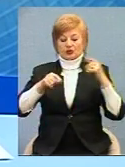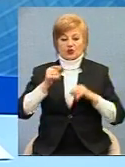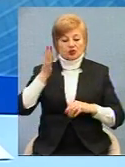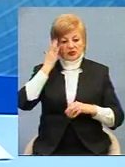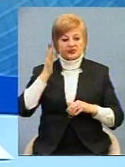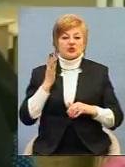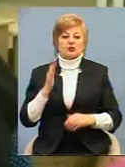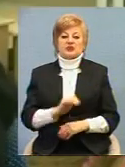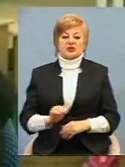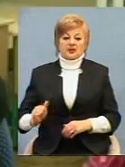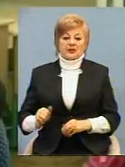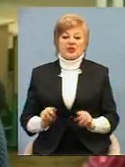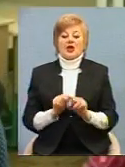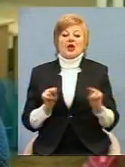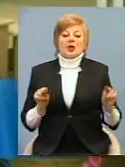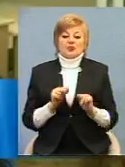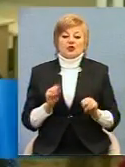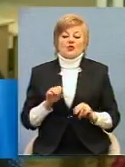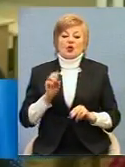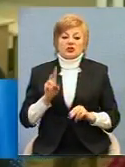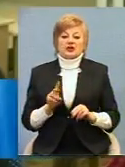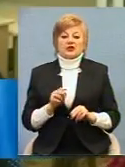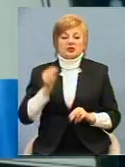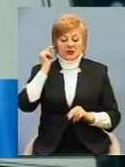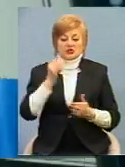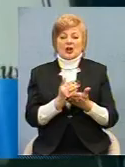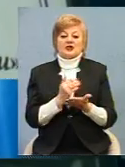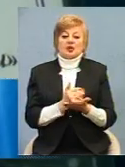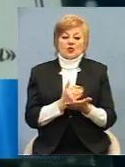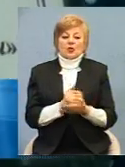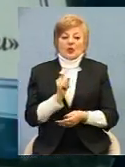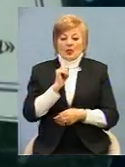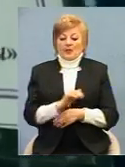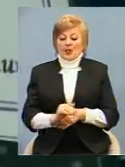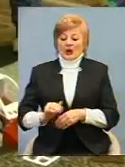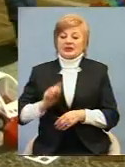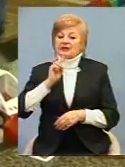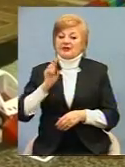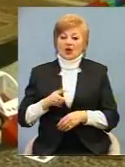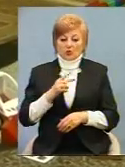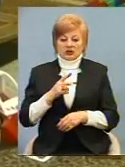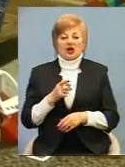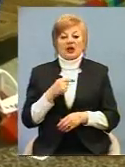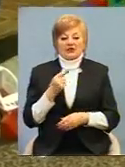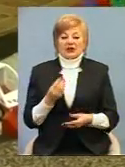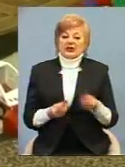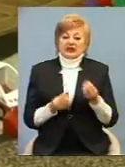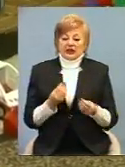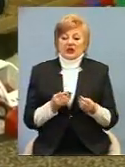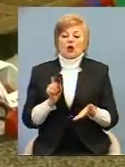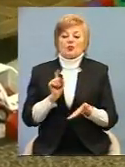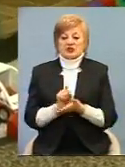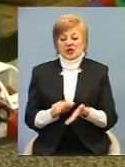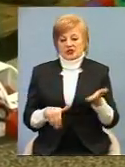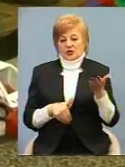дітей. Педагог Тетяна Волик за навчальну програму «Лего» з дошкільнятами працює 2 роки. Зазначає, гра – невід'ємний помічник